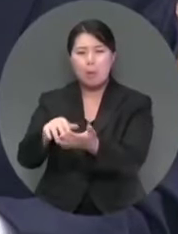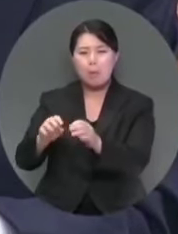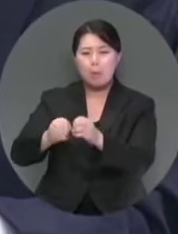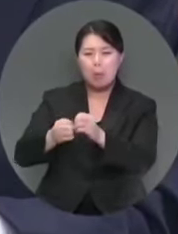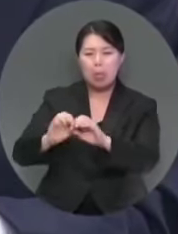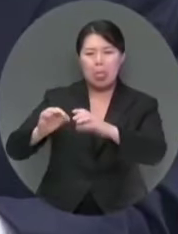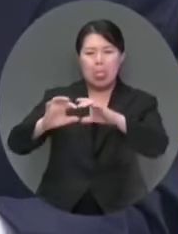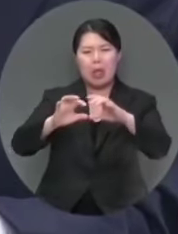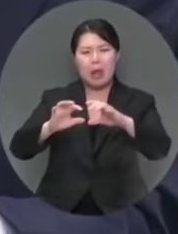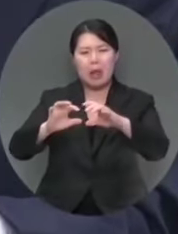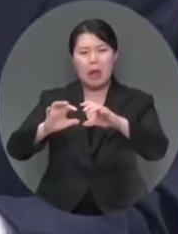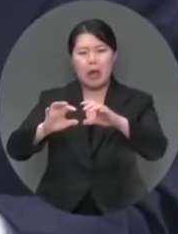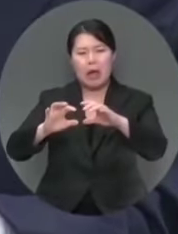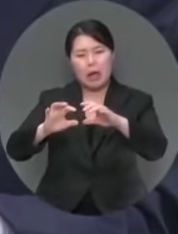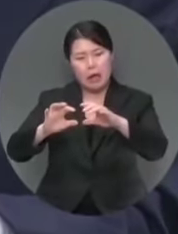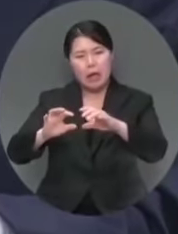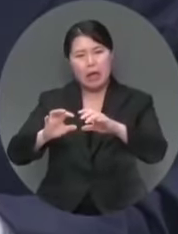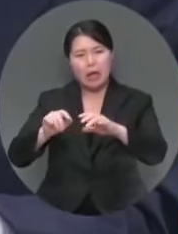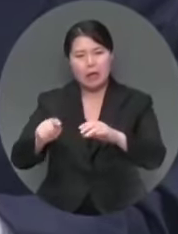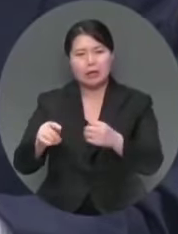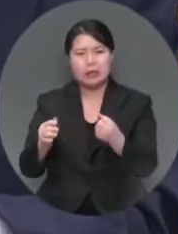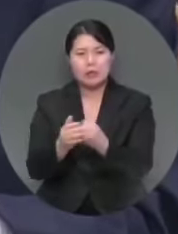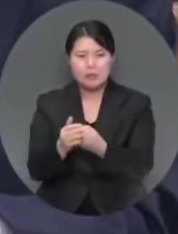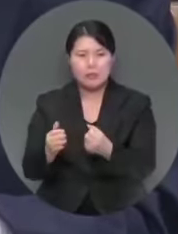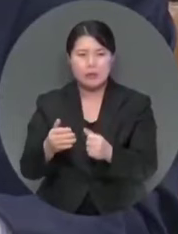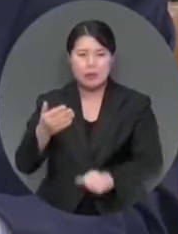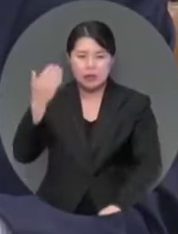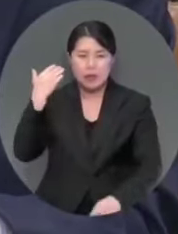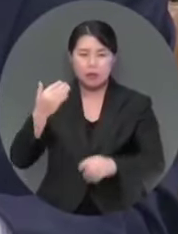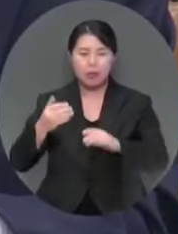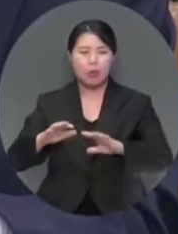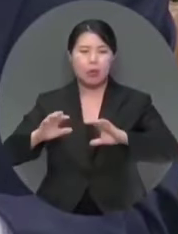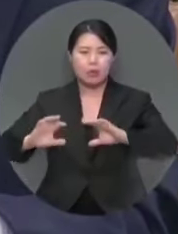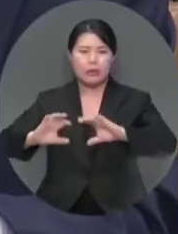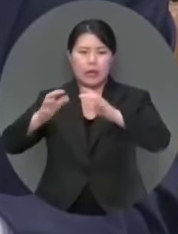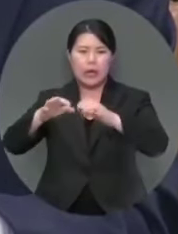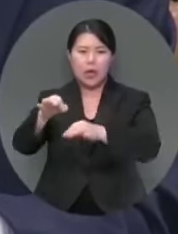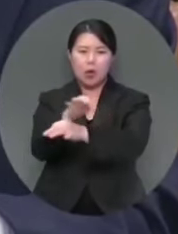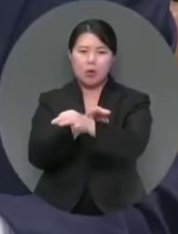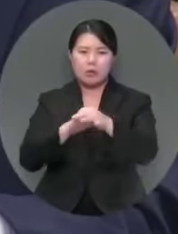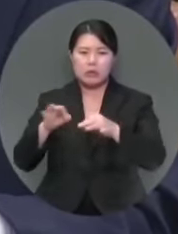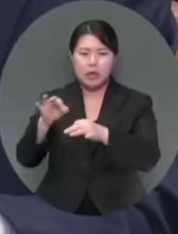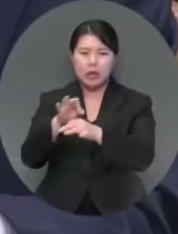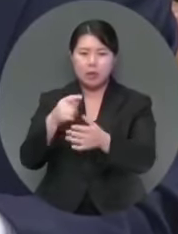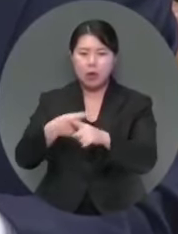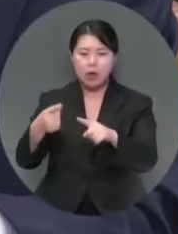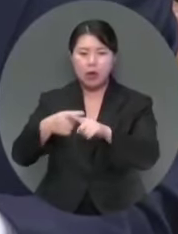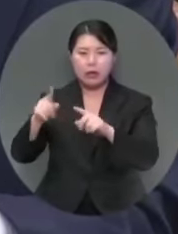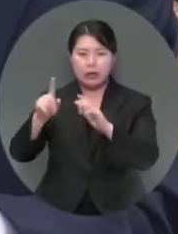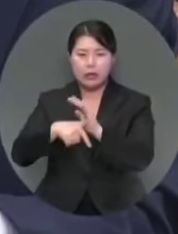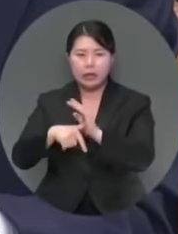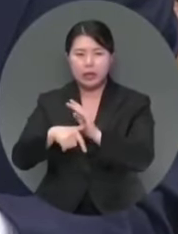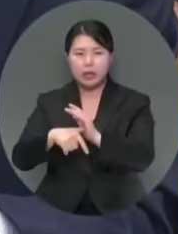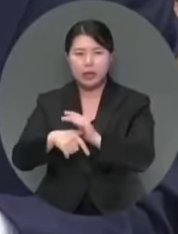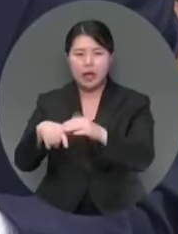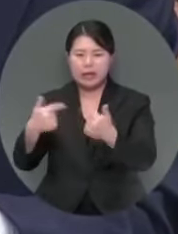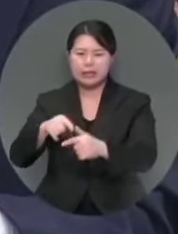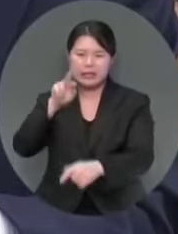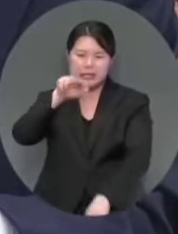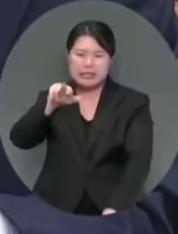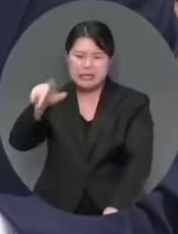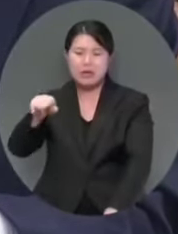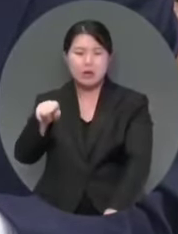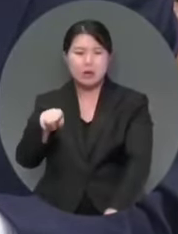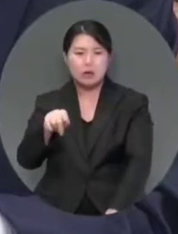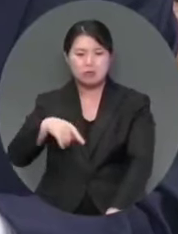쓰고 세계 경제의 세계 경제 평가에서 항상 지적을 받는